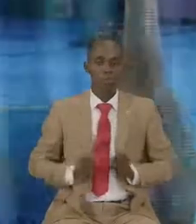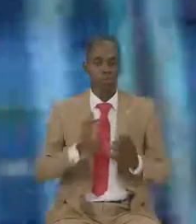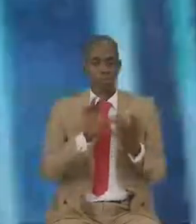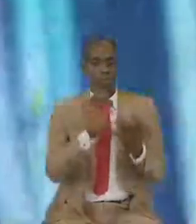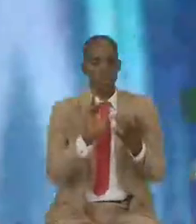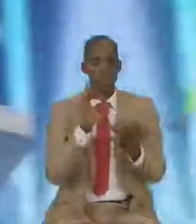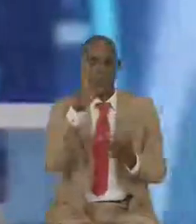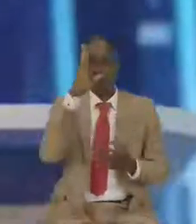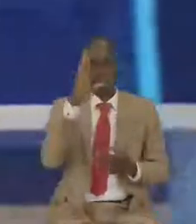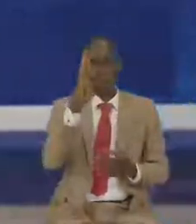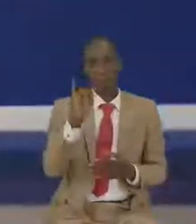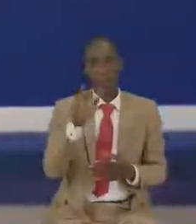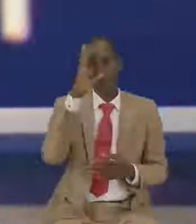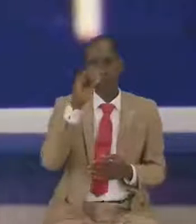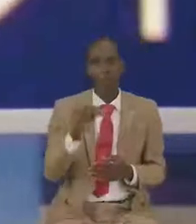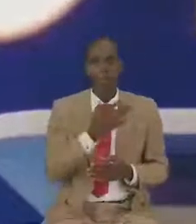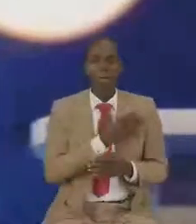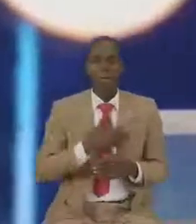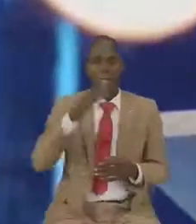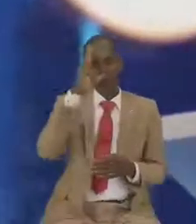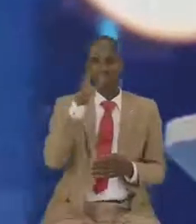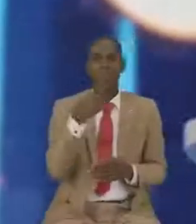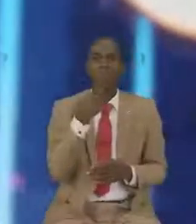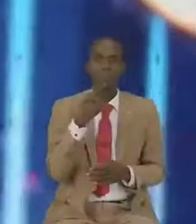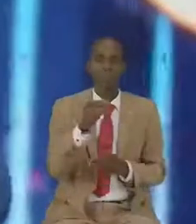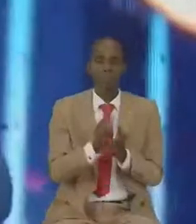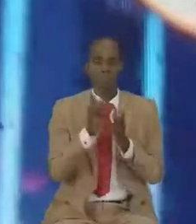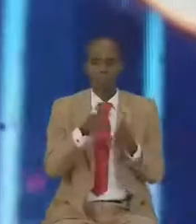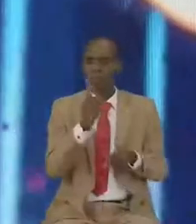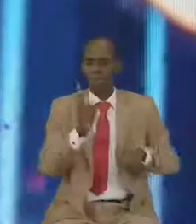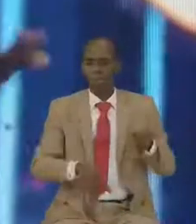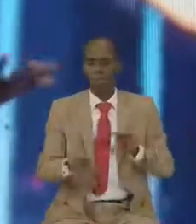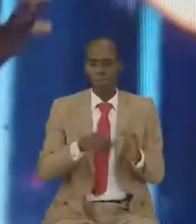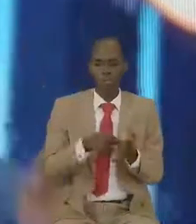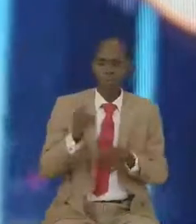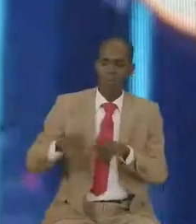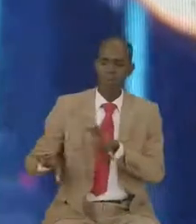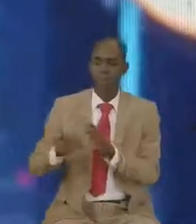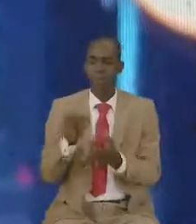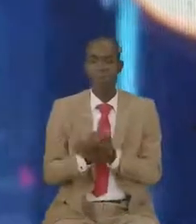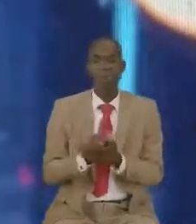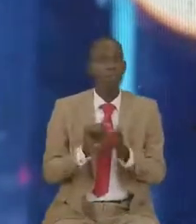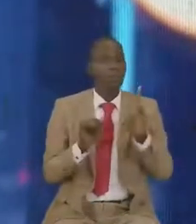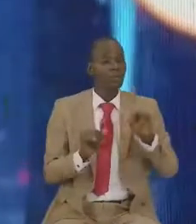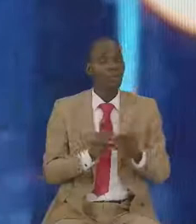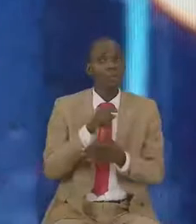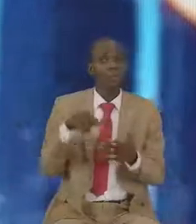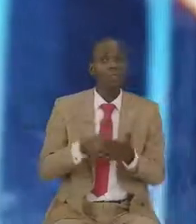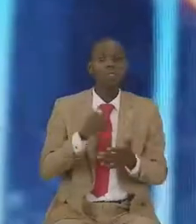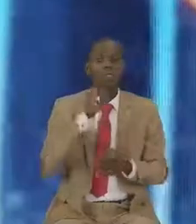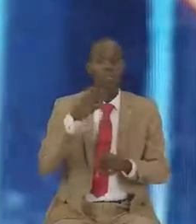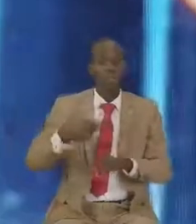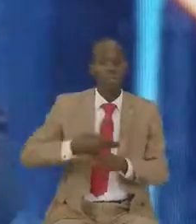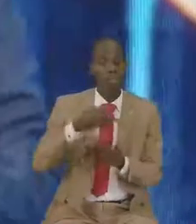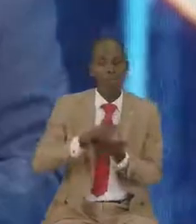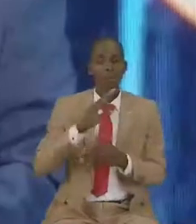pas l'agneau de l'homme, choisi par l'homme, et l'homme lui dit, tu ne peux pas faire ceci